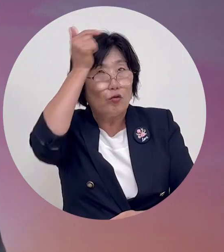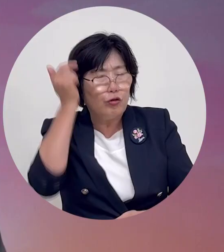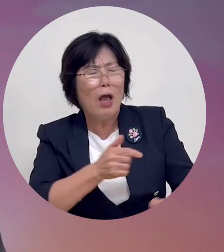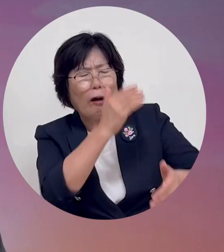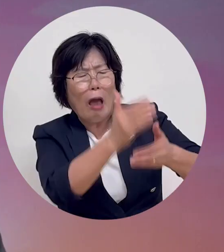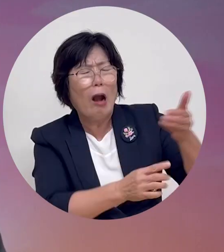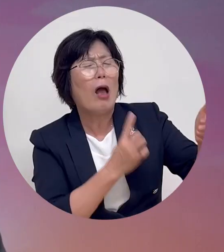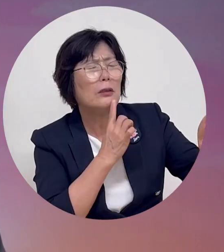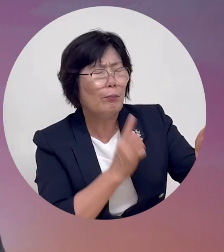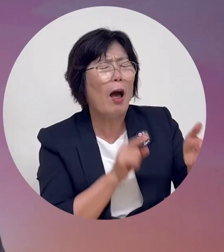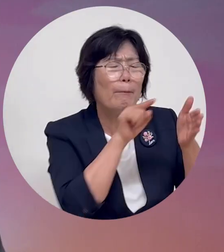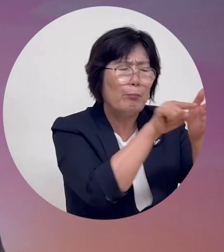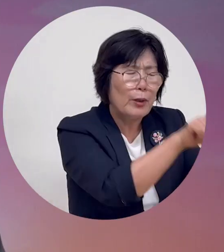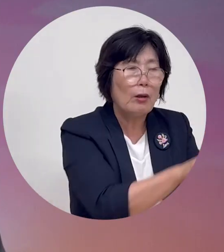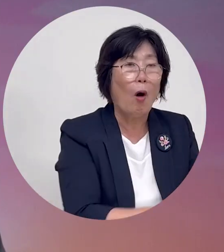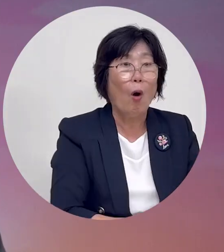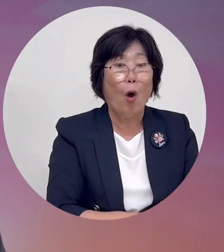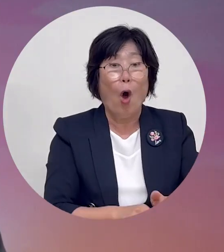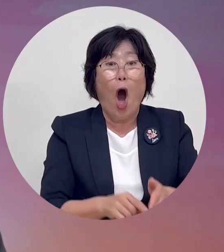믿어요.